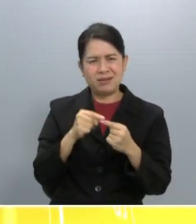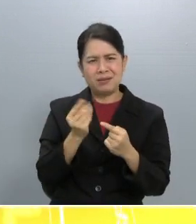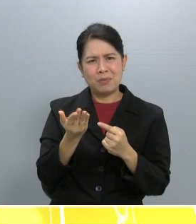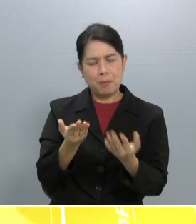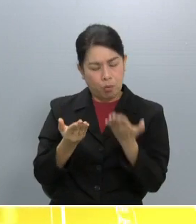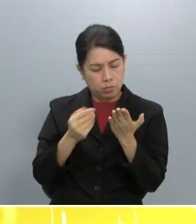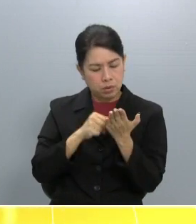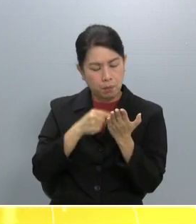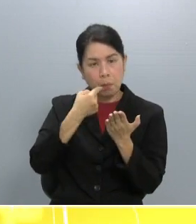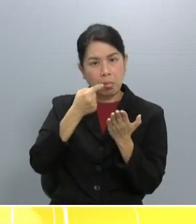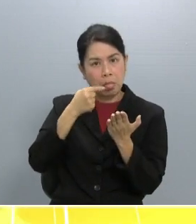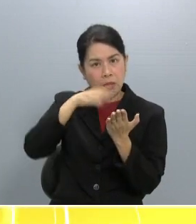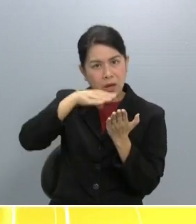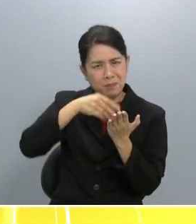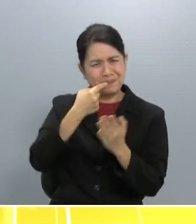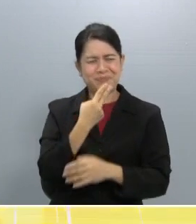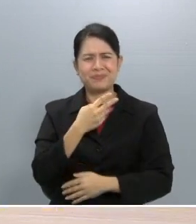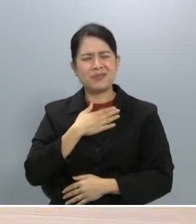เกิดขึ้นอ้ากลับมาครับท่านผู้ชม